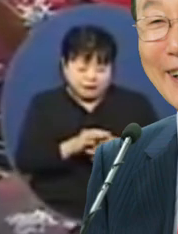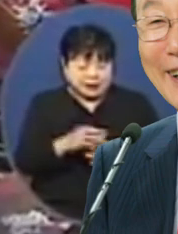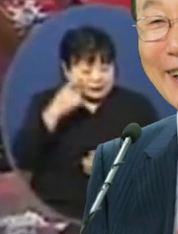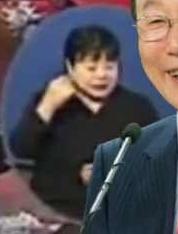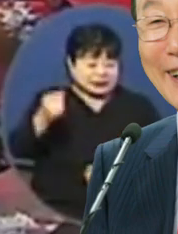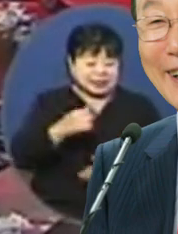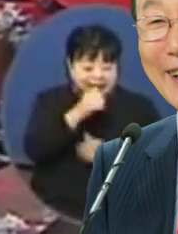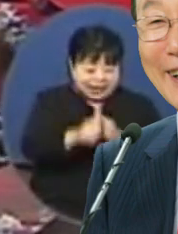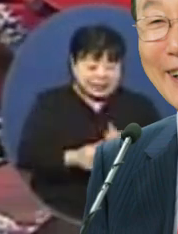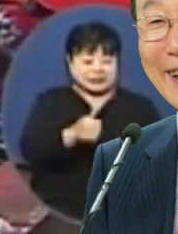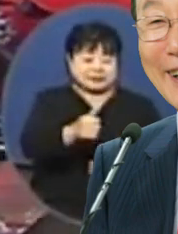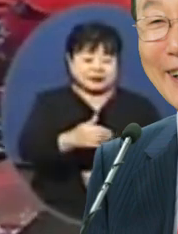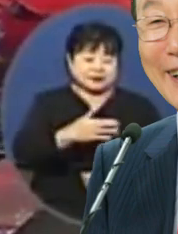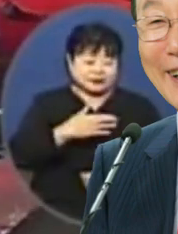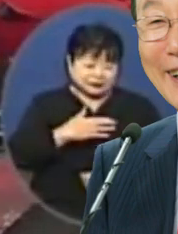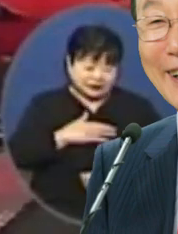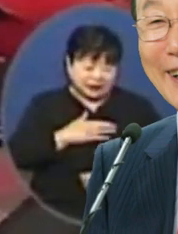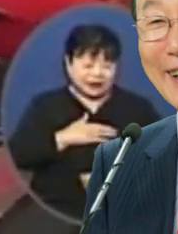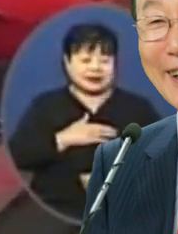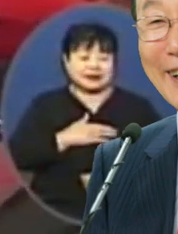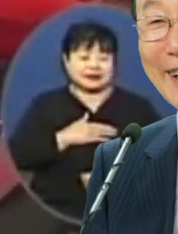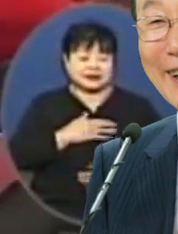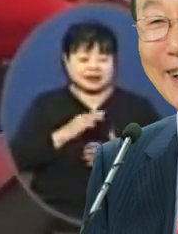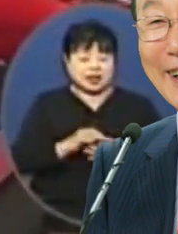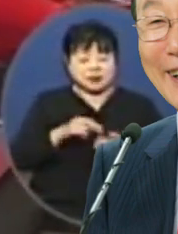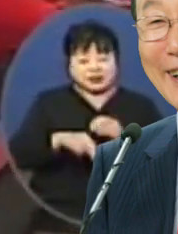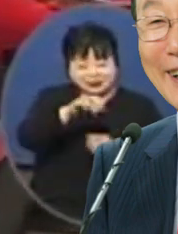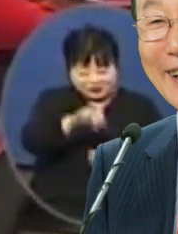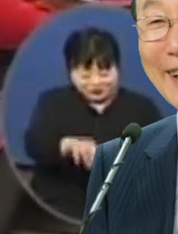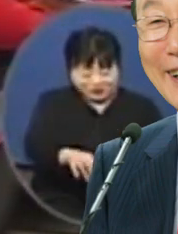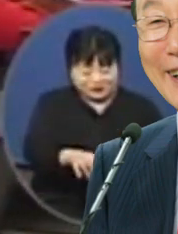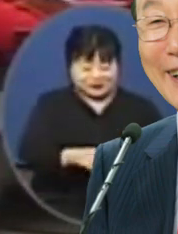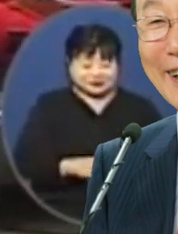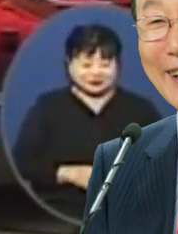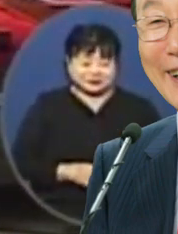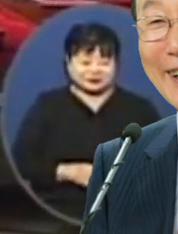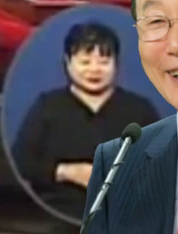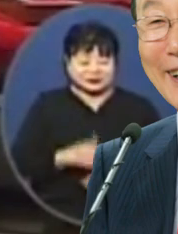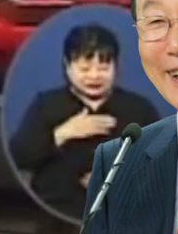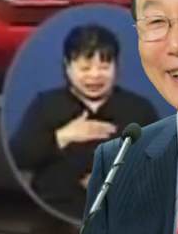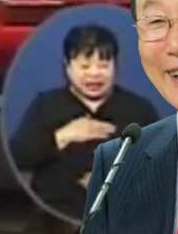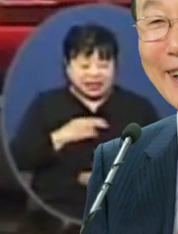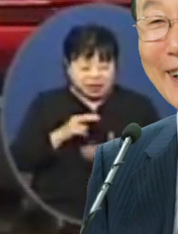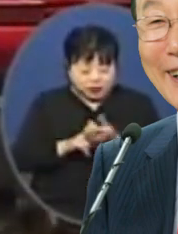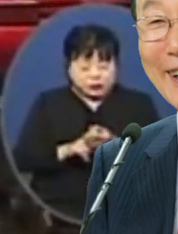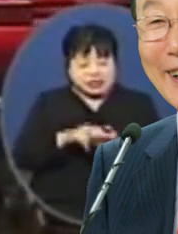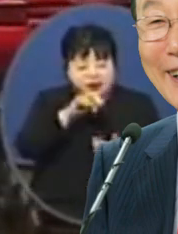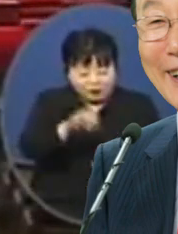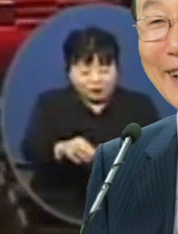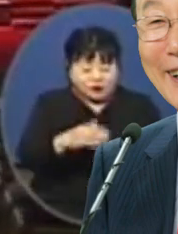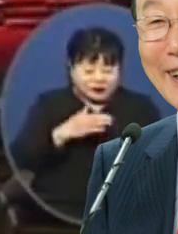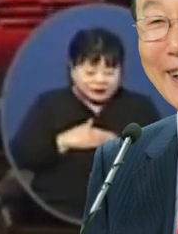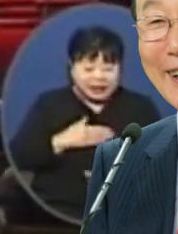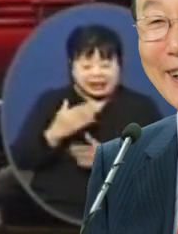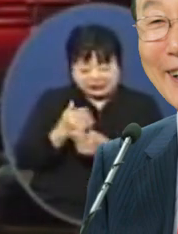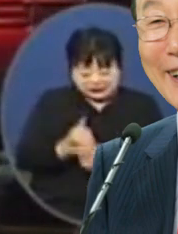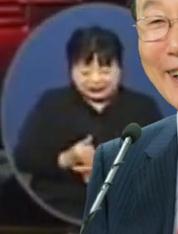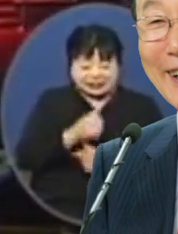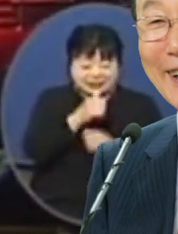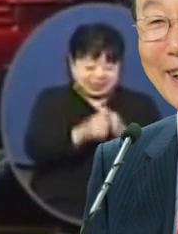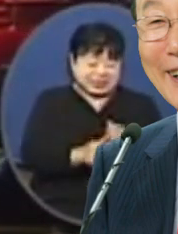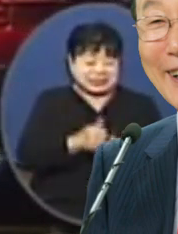생각해서 하나님은 나의 피란처요 나의 요새요 나의 의뢰하는